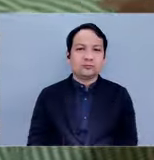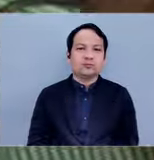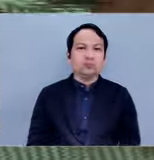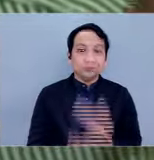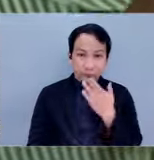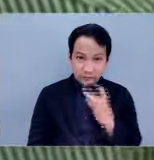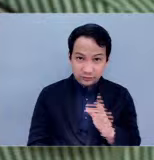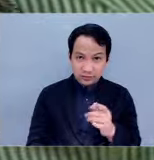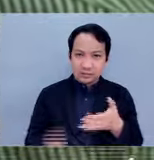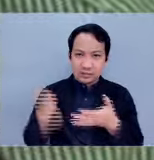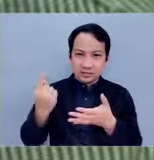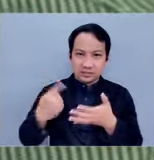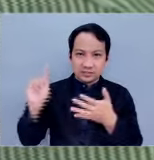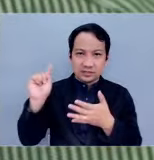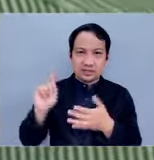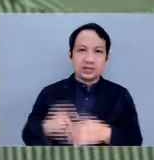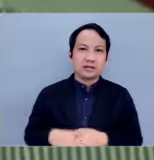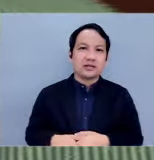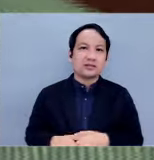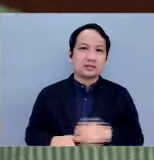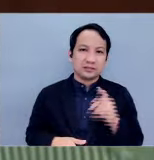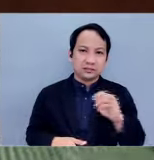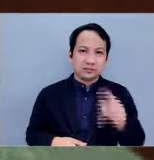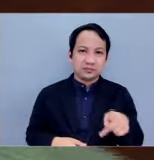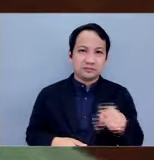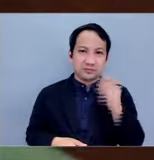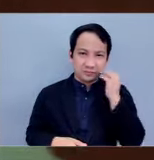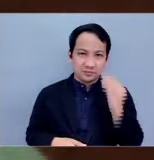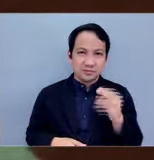Check yan sa Trip ni Maui!